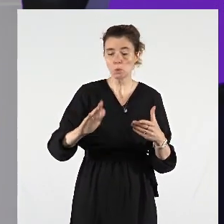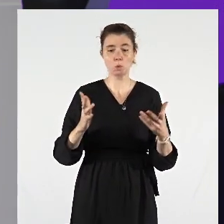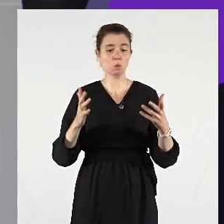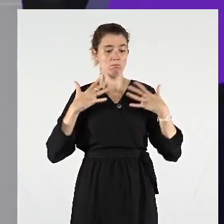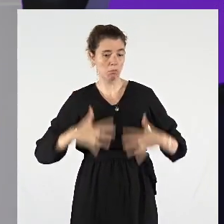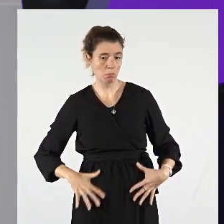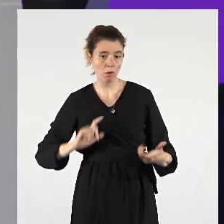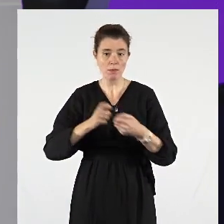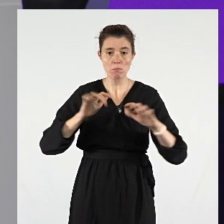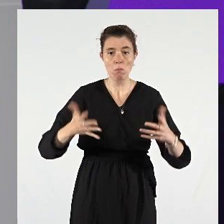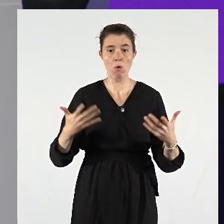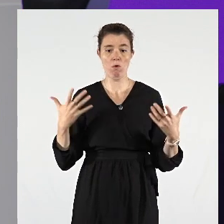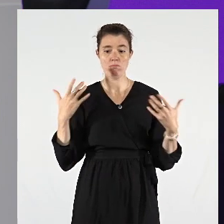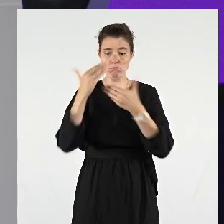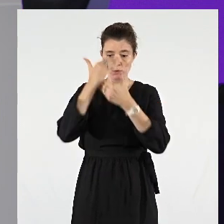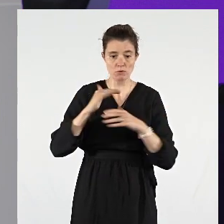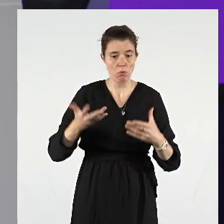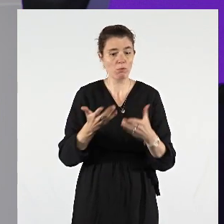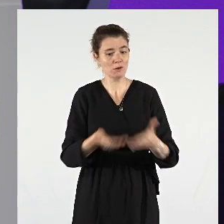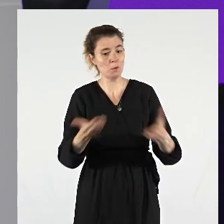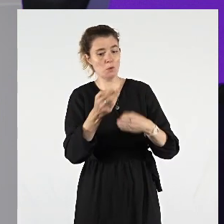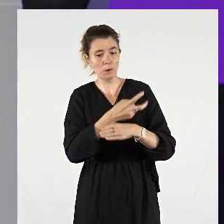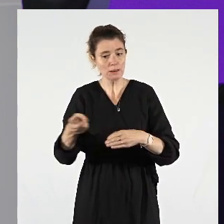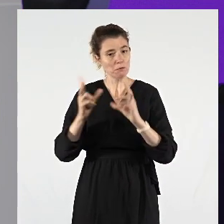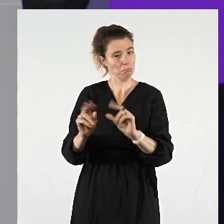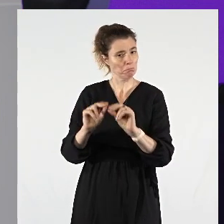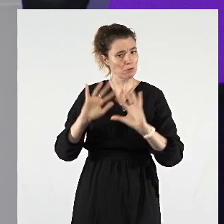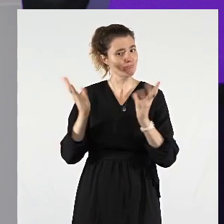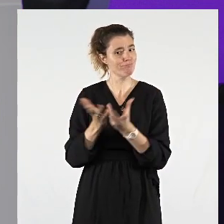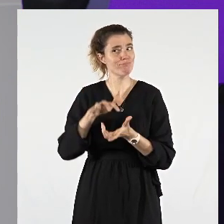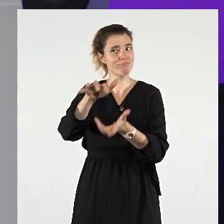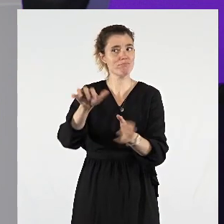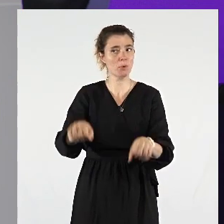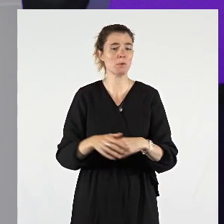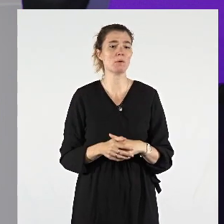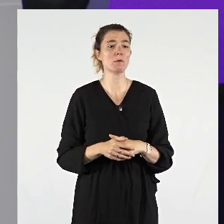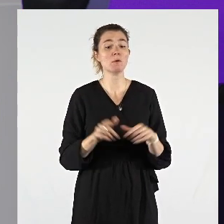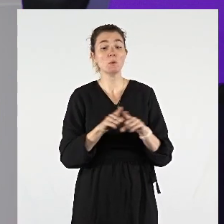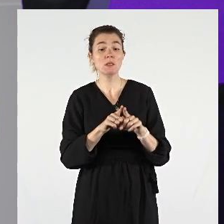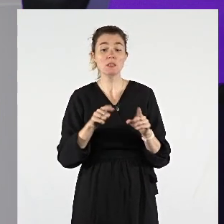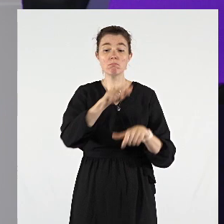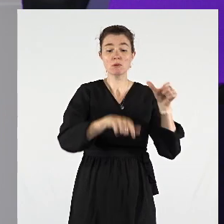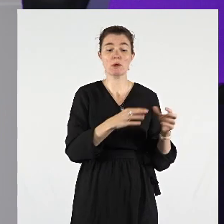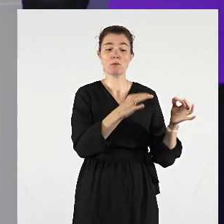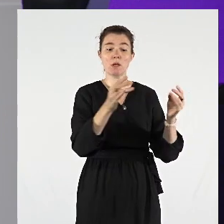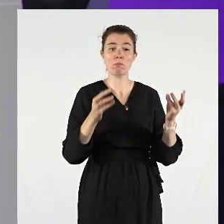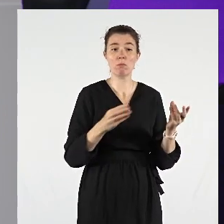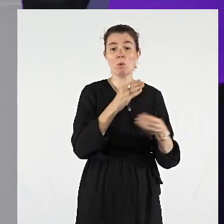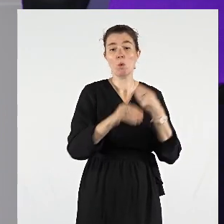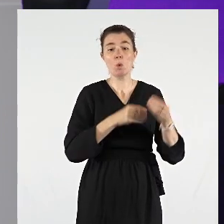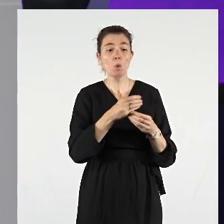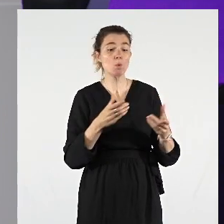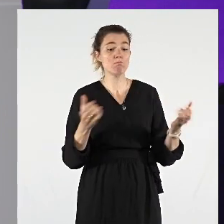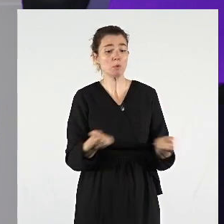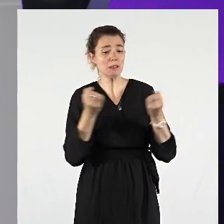des situations à risque, de même que des ergothérapeutes ou des moniteurs d'activité physique adaptée peuvent tout à